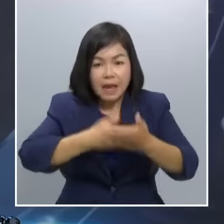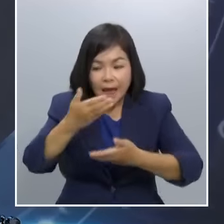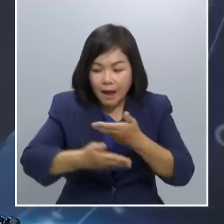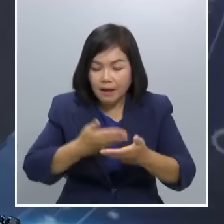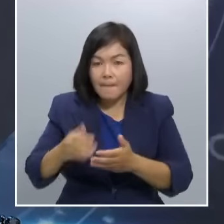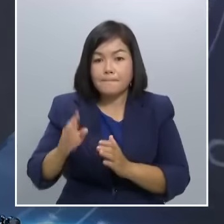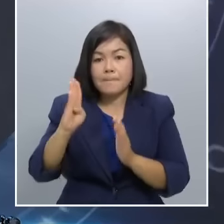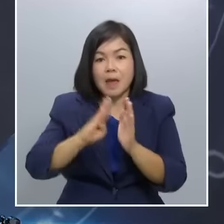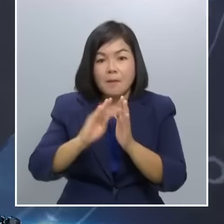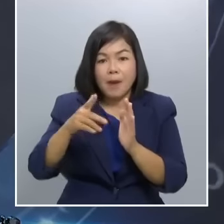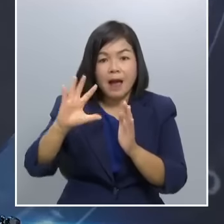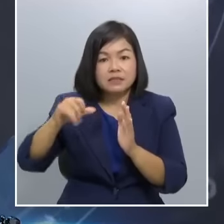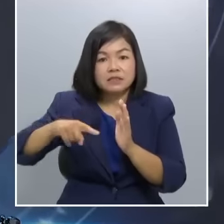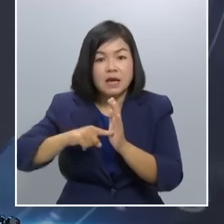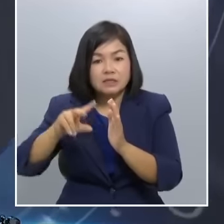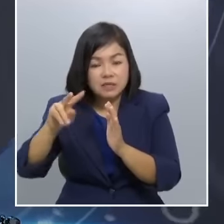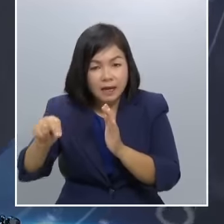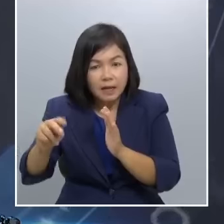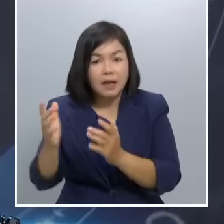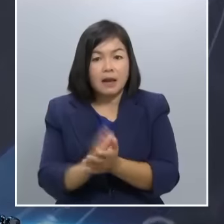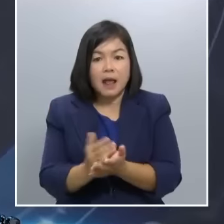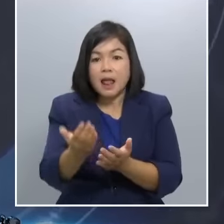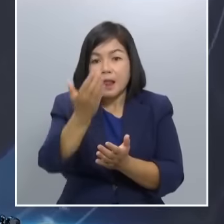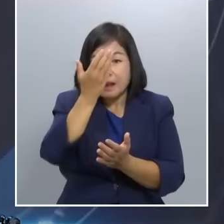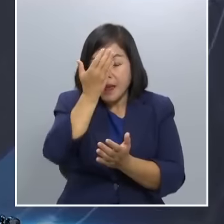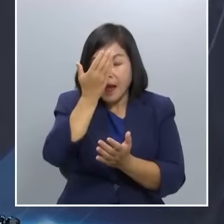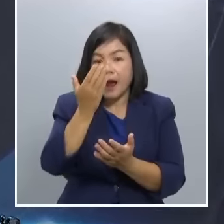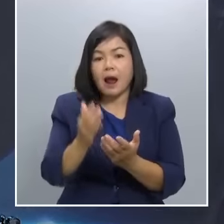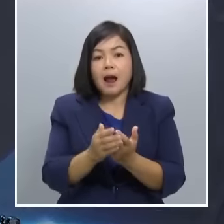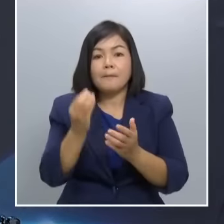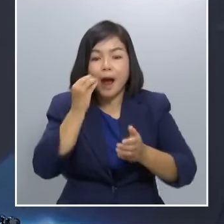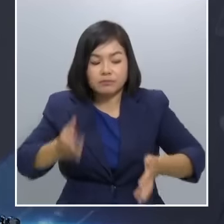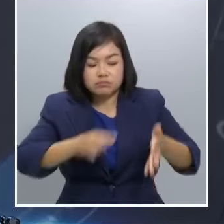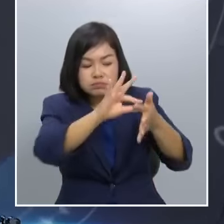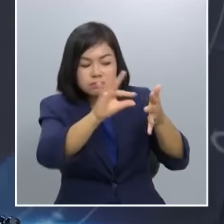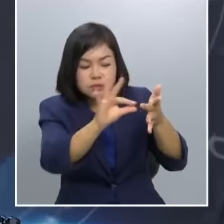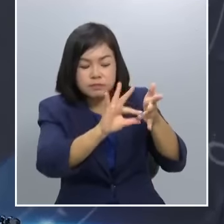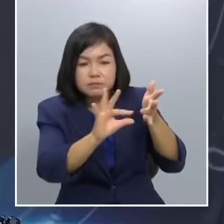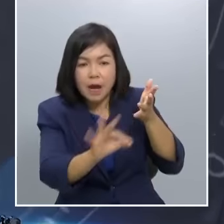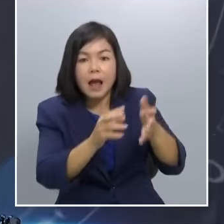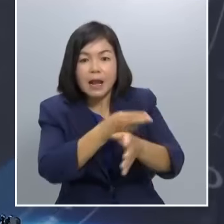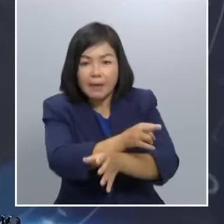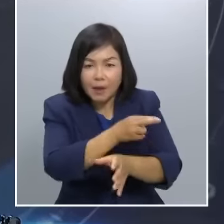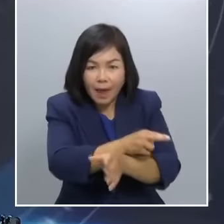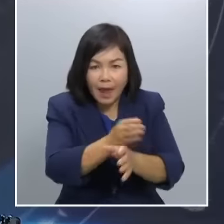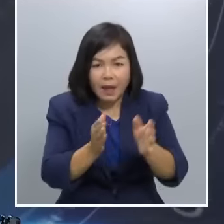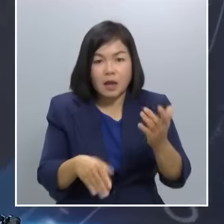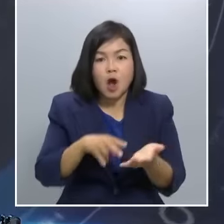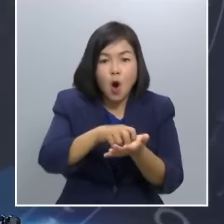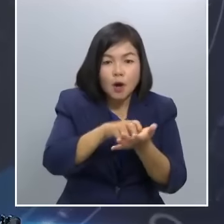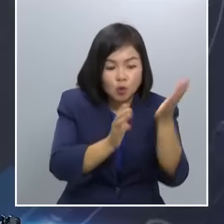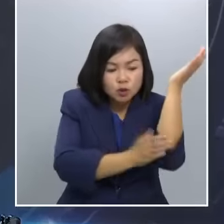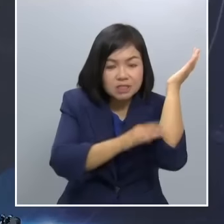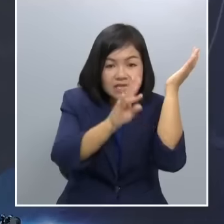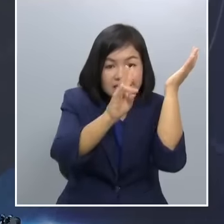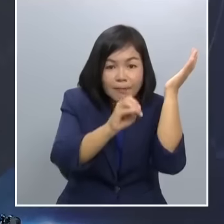ซอยสุวินทวงศ์ 64หน้าเคหะรามคำแหงตลาดบึงใหญ่บึงบัวซอยอ่อนนุช 70นะฮะทั้งหมด 18จุดนี้นะครับ